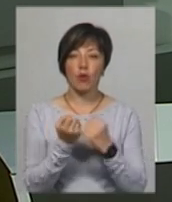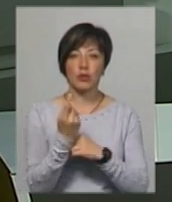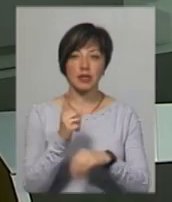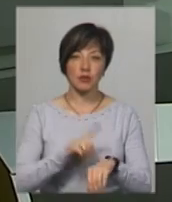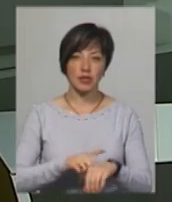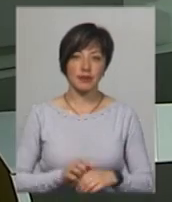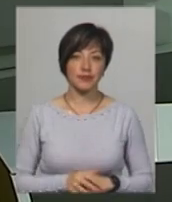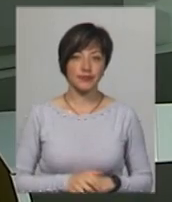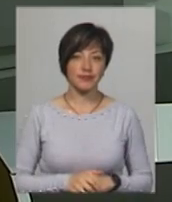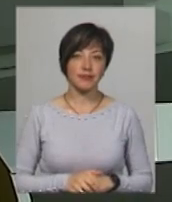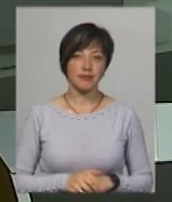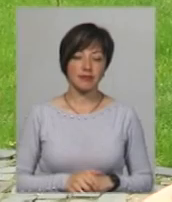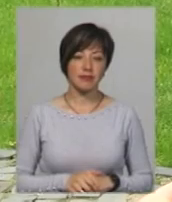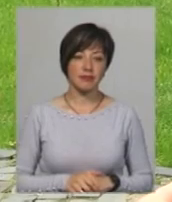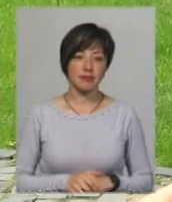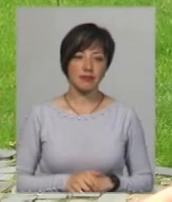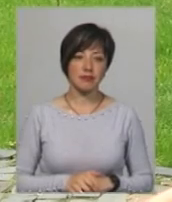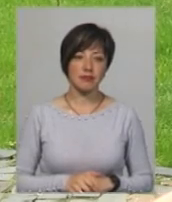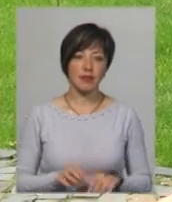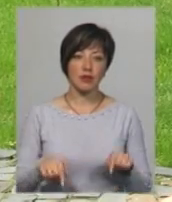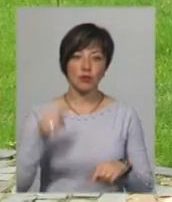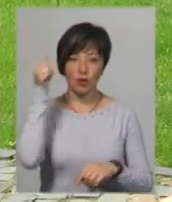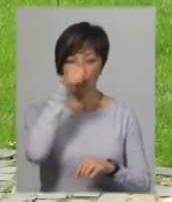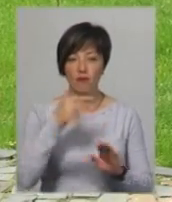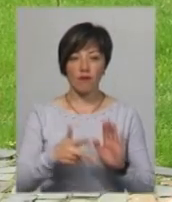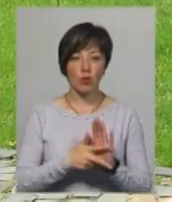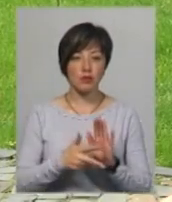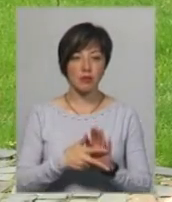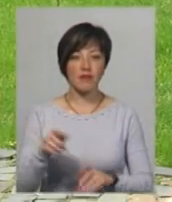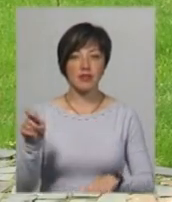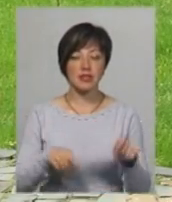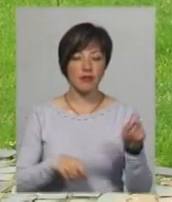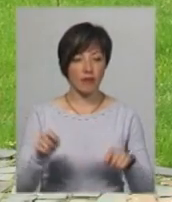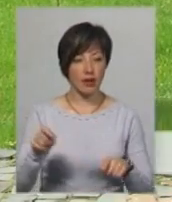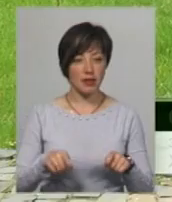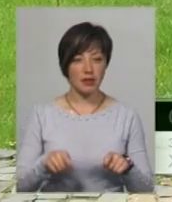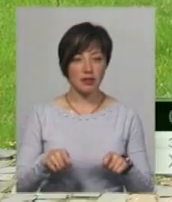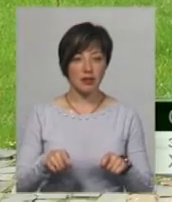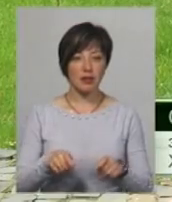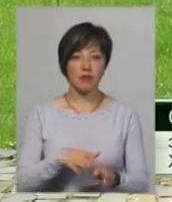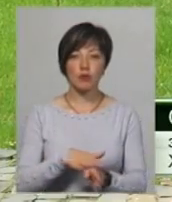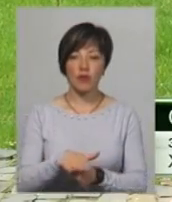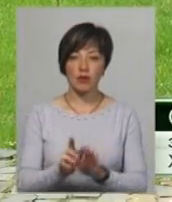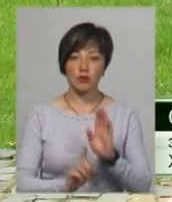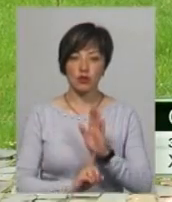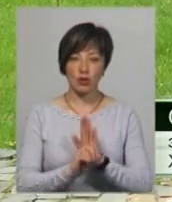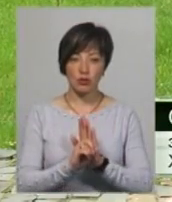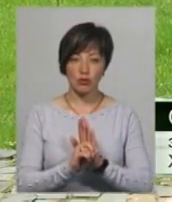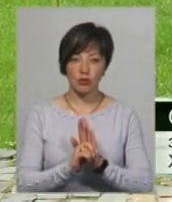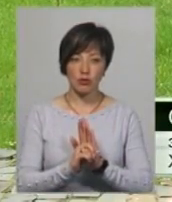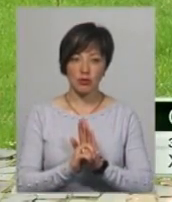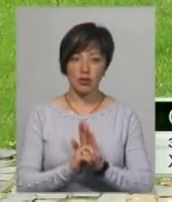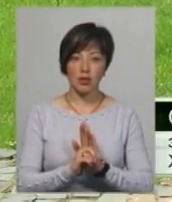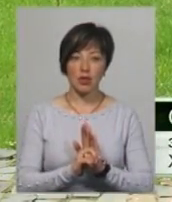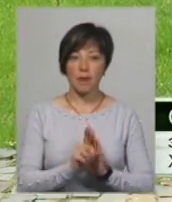11 годині. Цього року це 8-й фестиваль. Він відбувається спочатку,